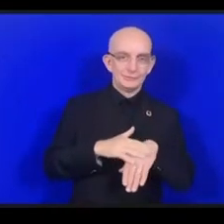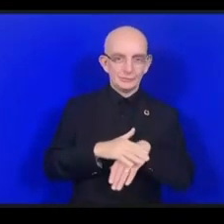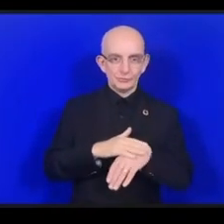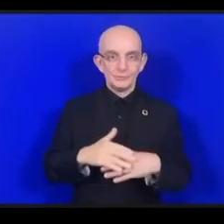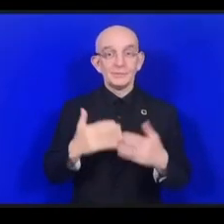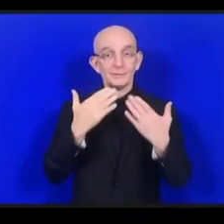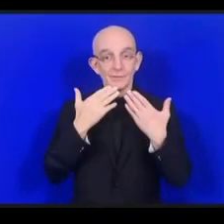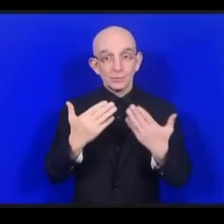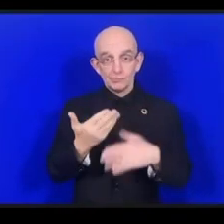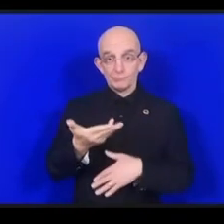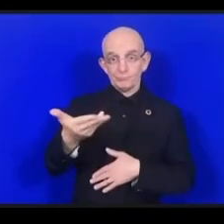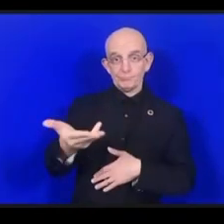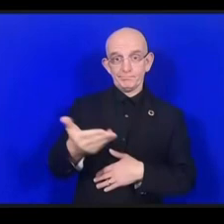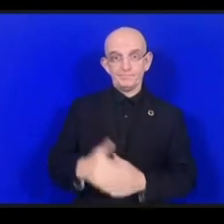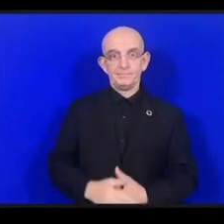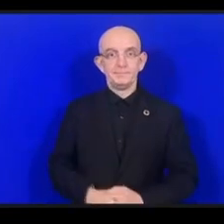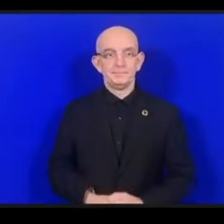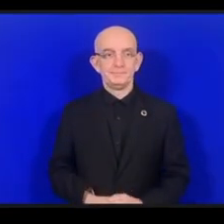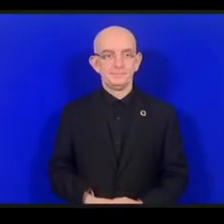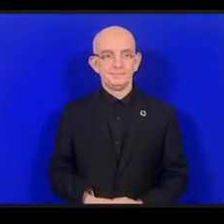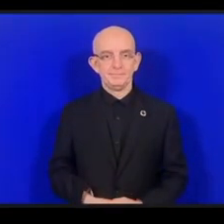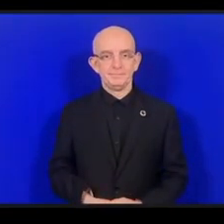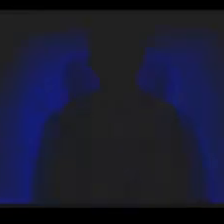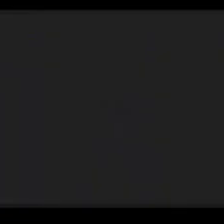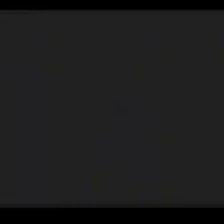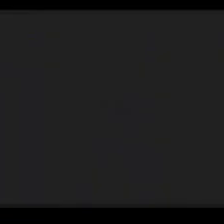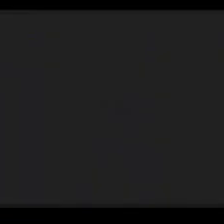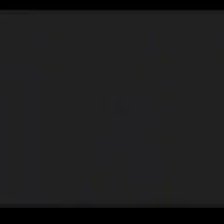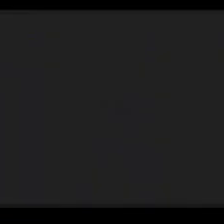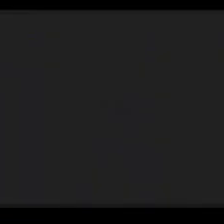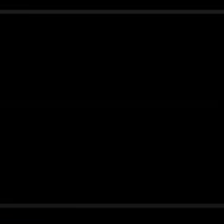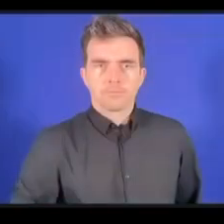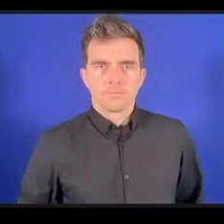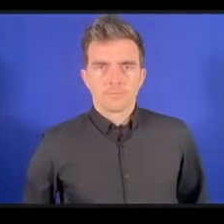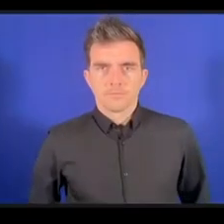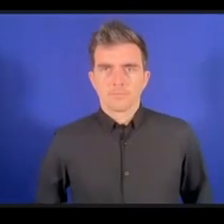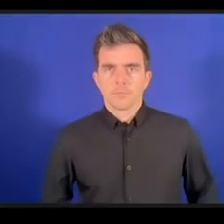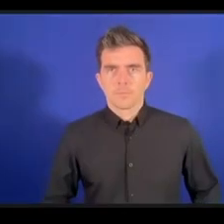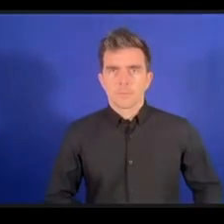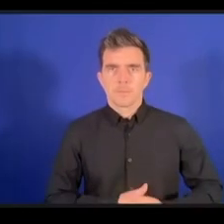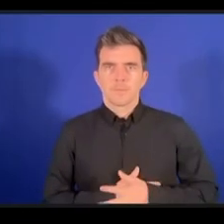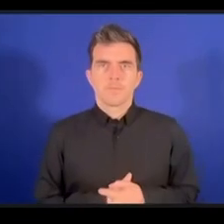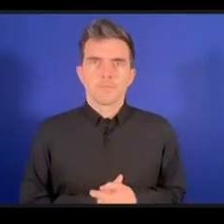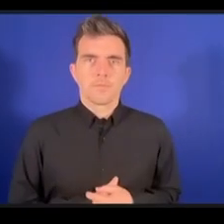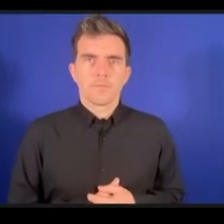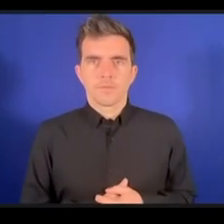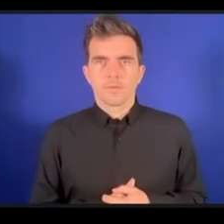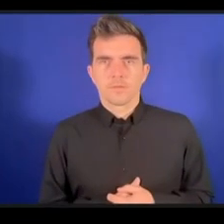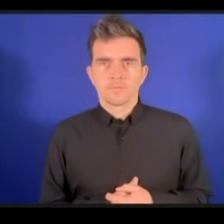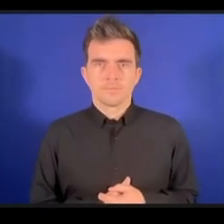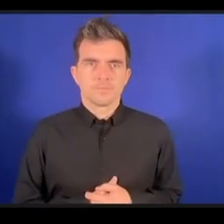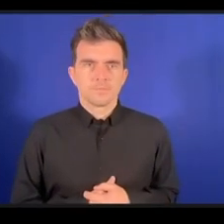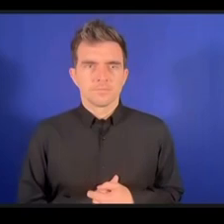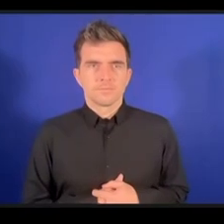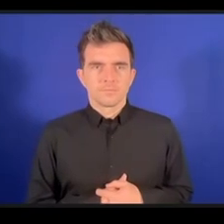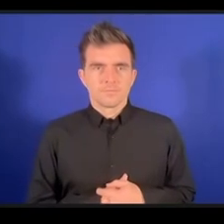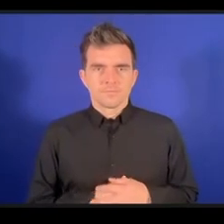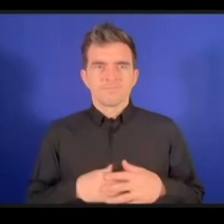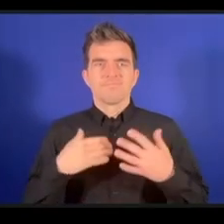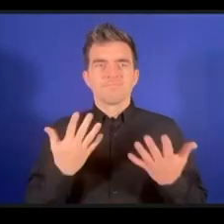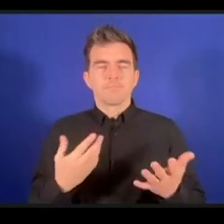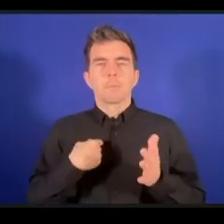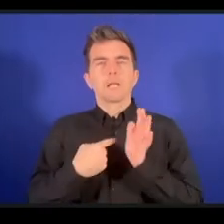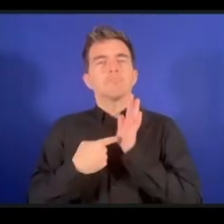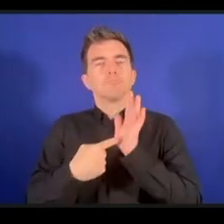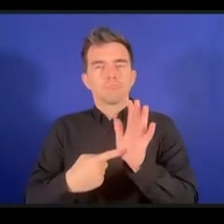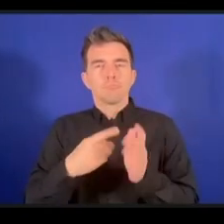我WC， 来自于 DC Environment， 大家的讨论都非常深刻，但